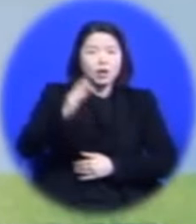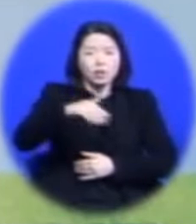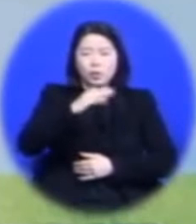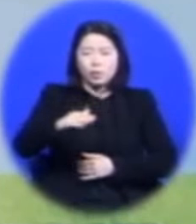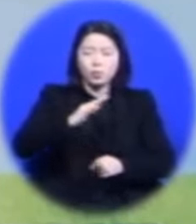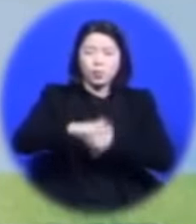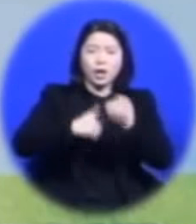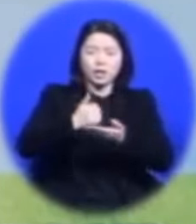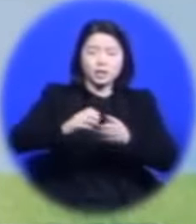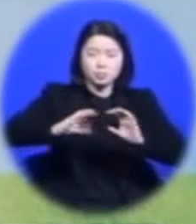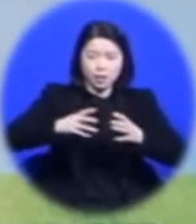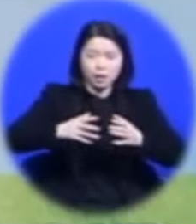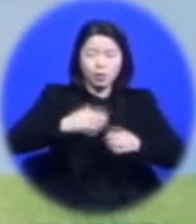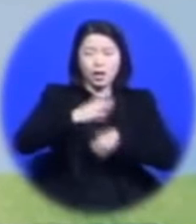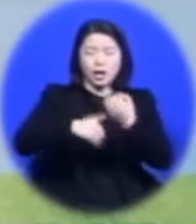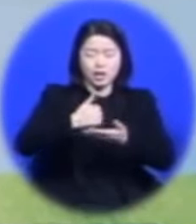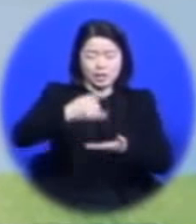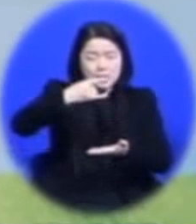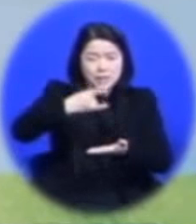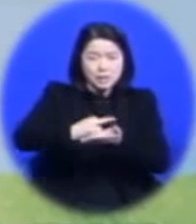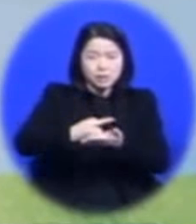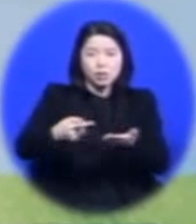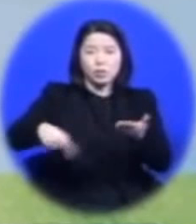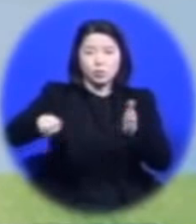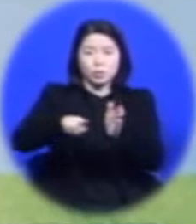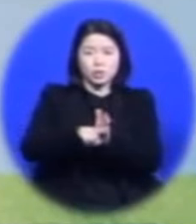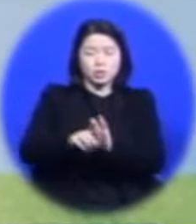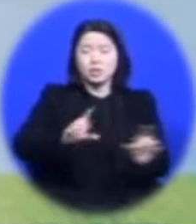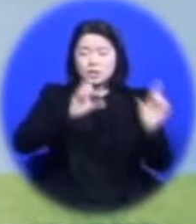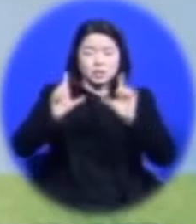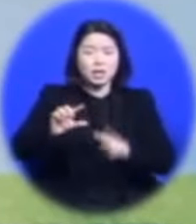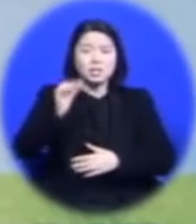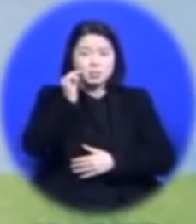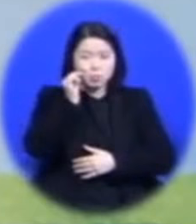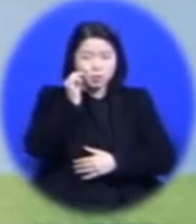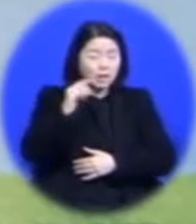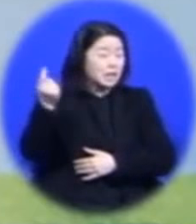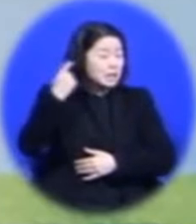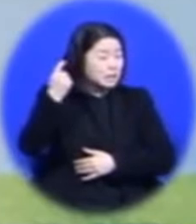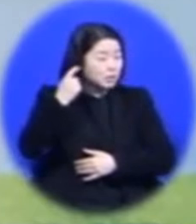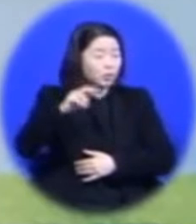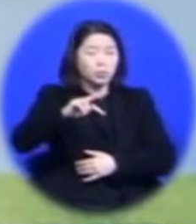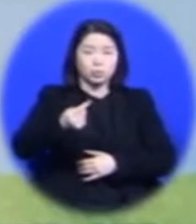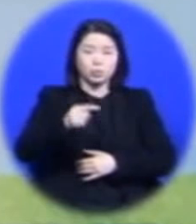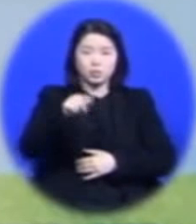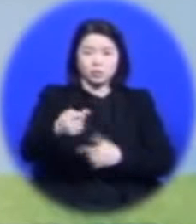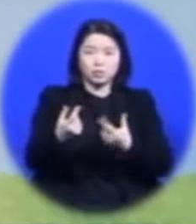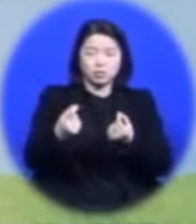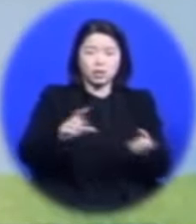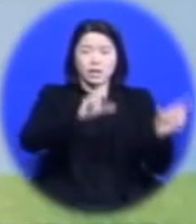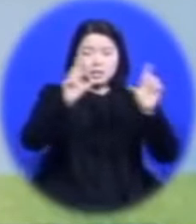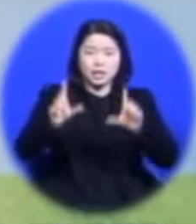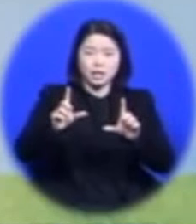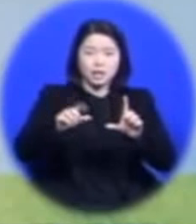나라와 의 의를 위해서 살지 못합니다 들어본다고 해서 그렇게 사라지는게